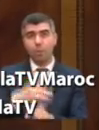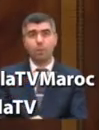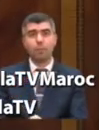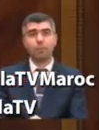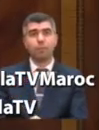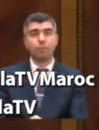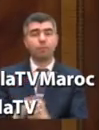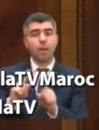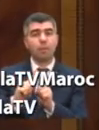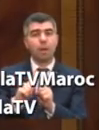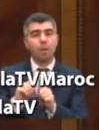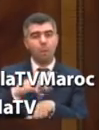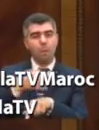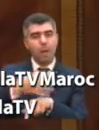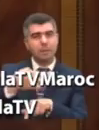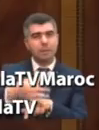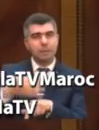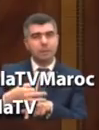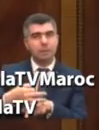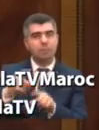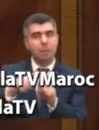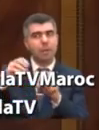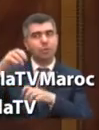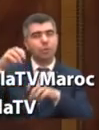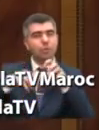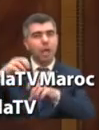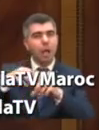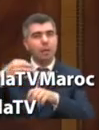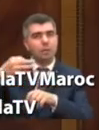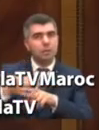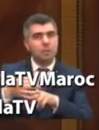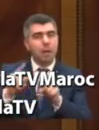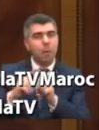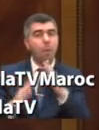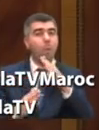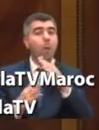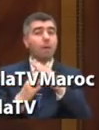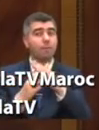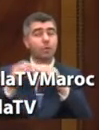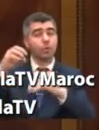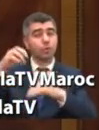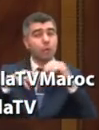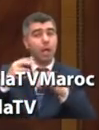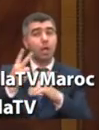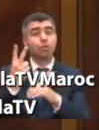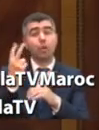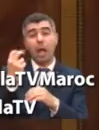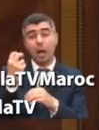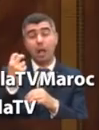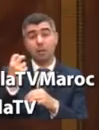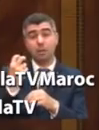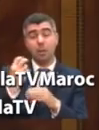عدم الانتظامات ديال التساقطات لانه في واحد لابيريود وقفات الشتاء بوندون شهرين ونص ولا ثلاثه ديال